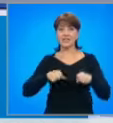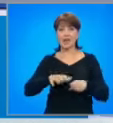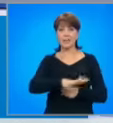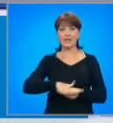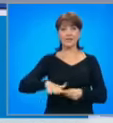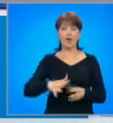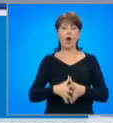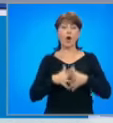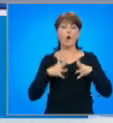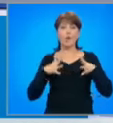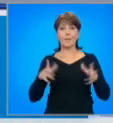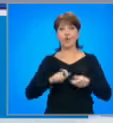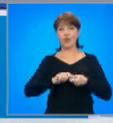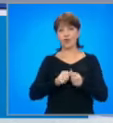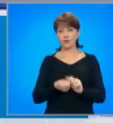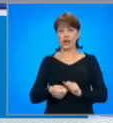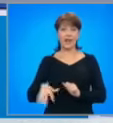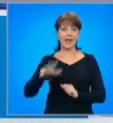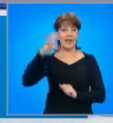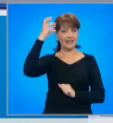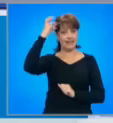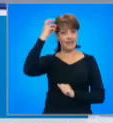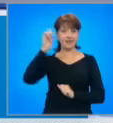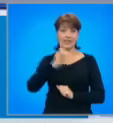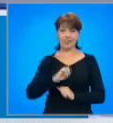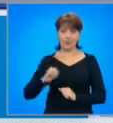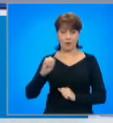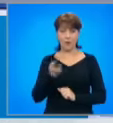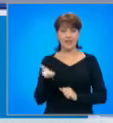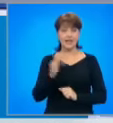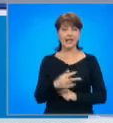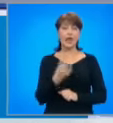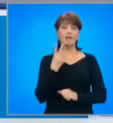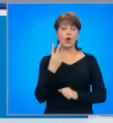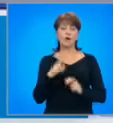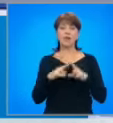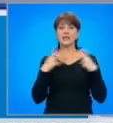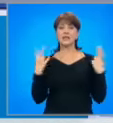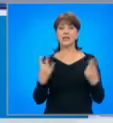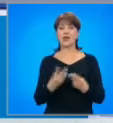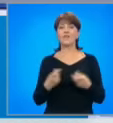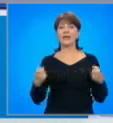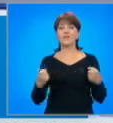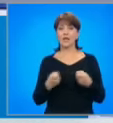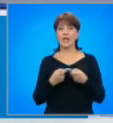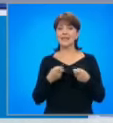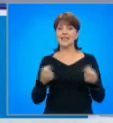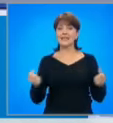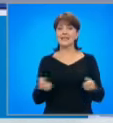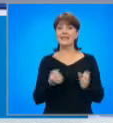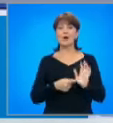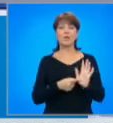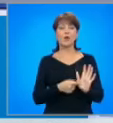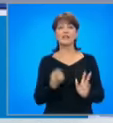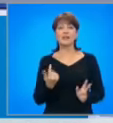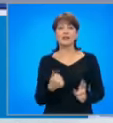най-голямото нарушаване на териториалната цялост на държава в Европа след Втората световна война. Тези действия показват, че Путин се чувства